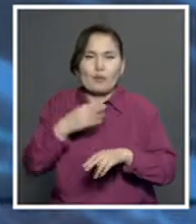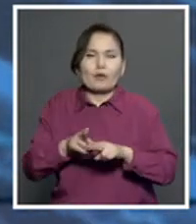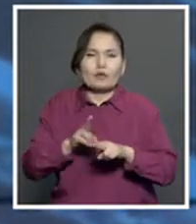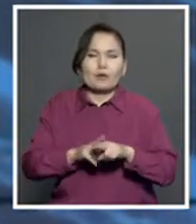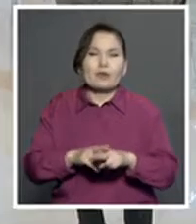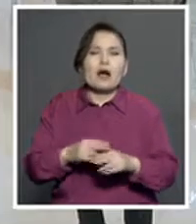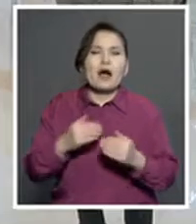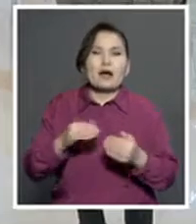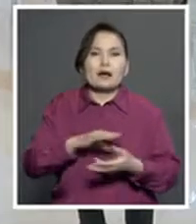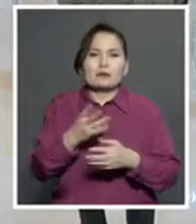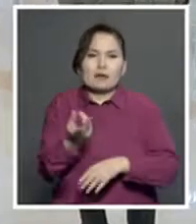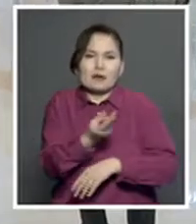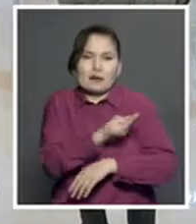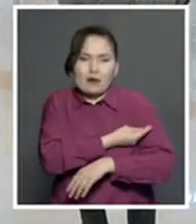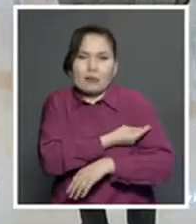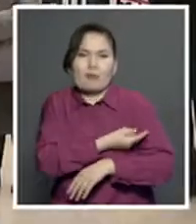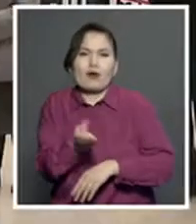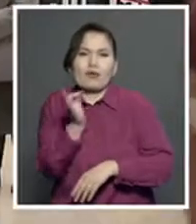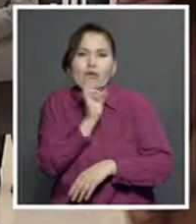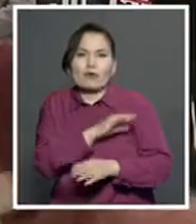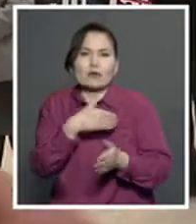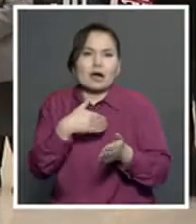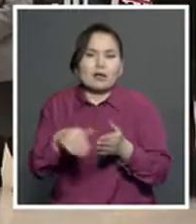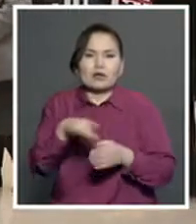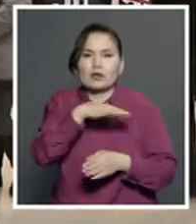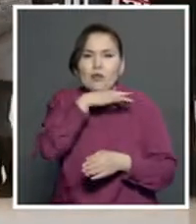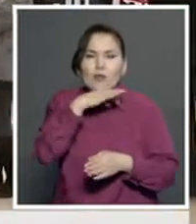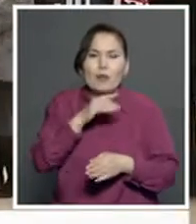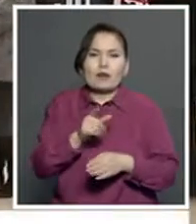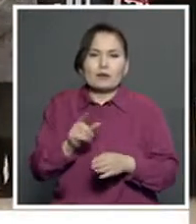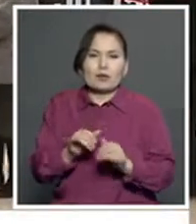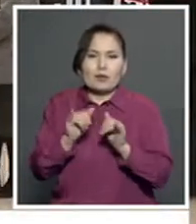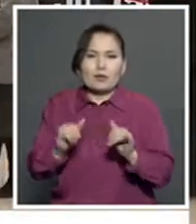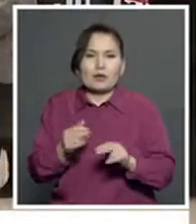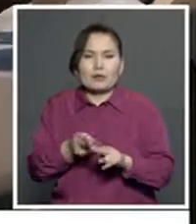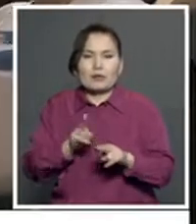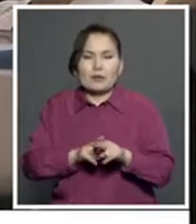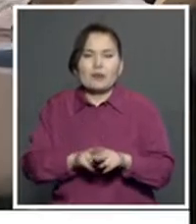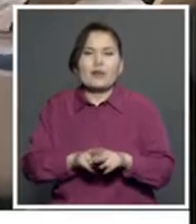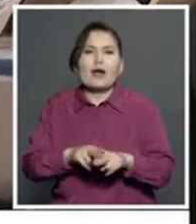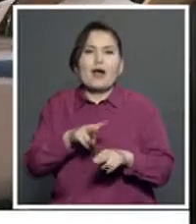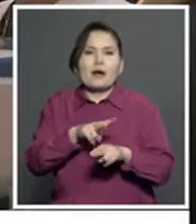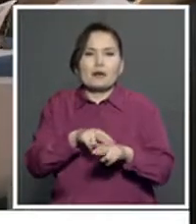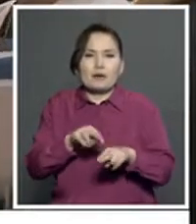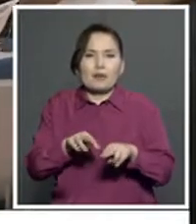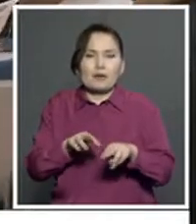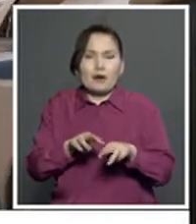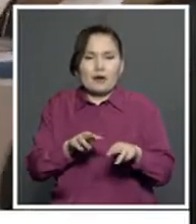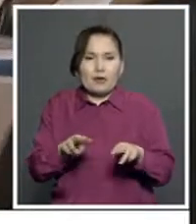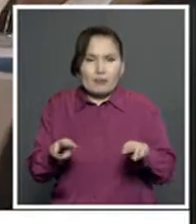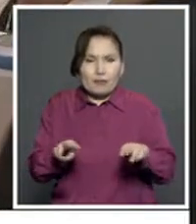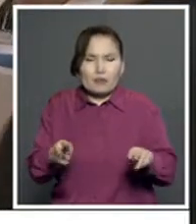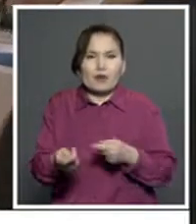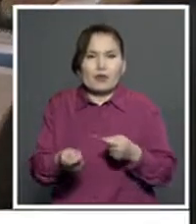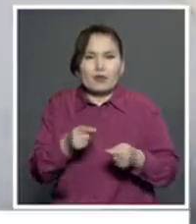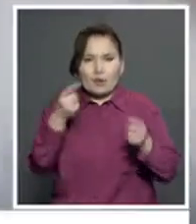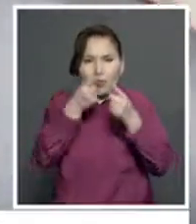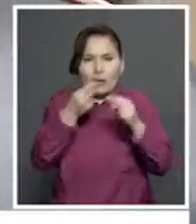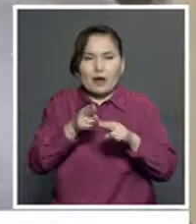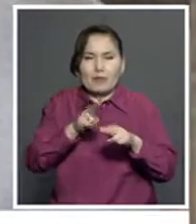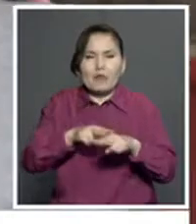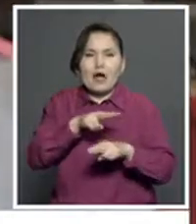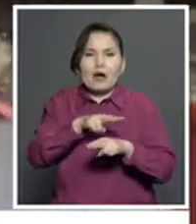вакцина тиімсіз деген қауесет тарап жатыр. Елдегі эпидахуалға қатысты ішкі істер министрі осылай деді. Сондықтан рейдтік шараларды